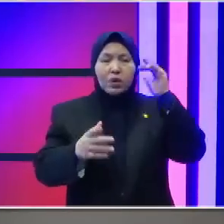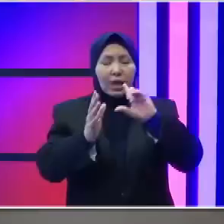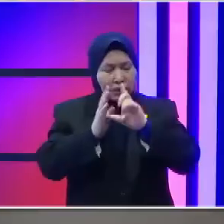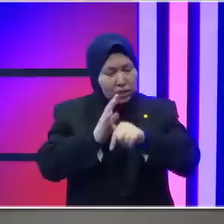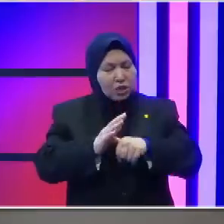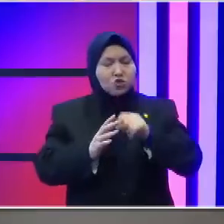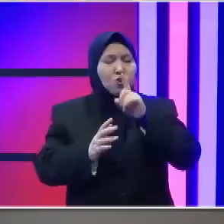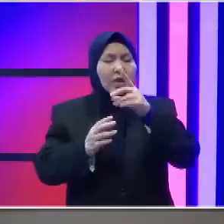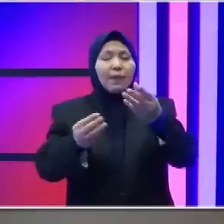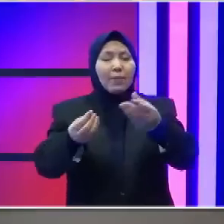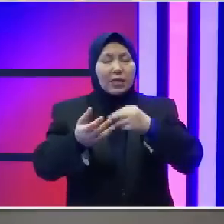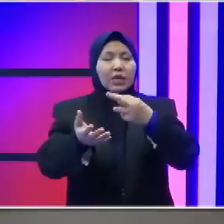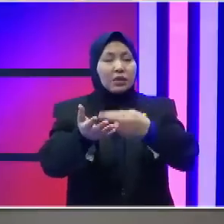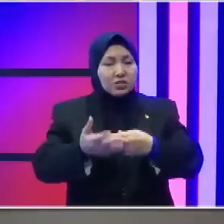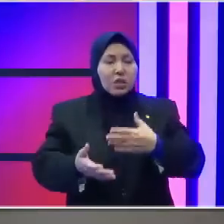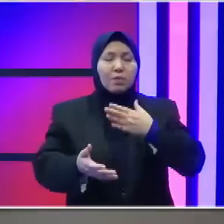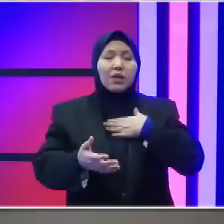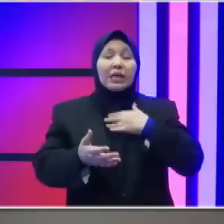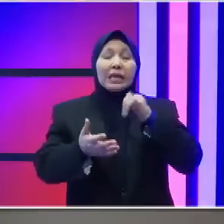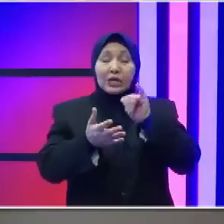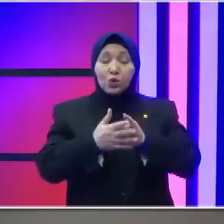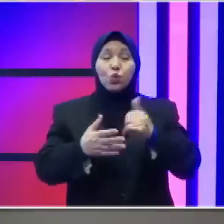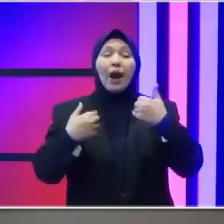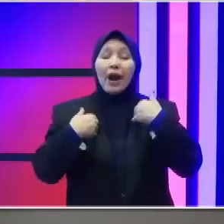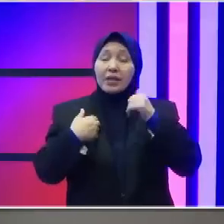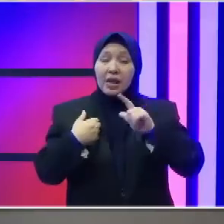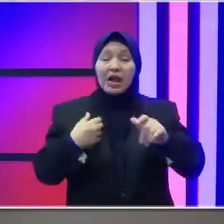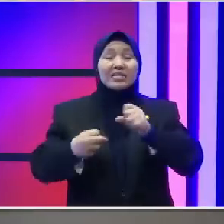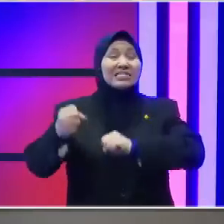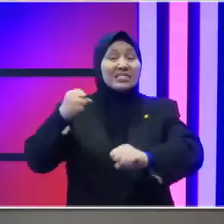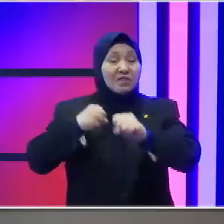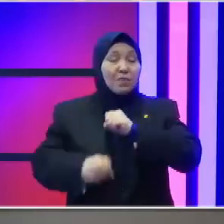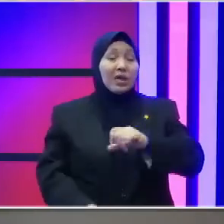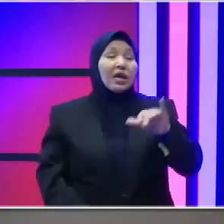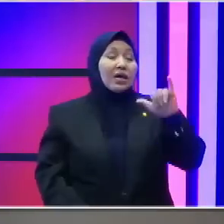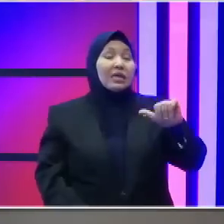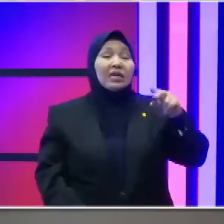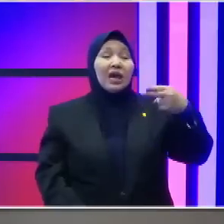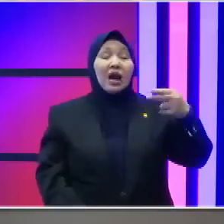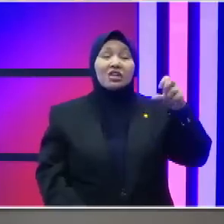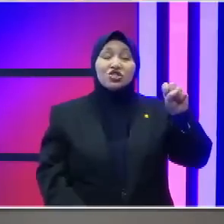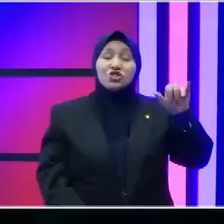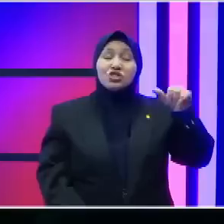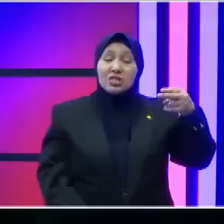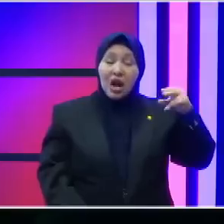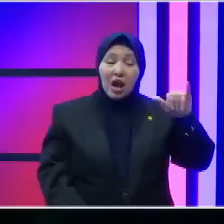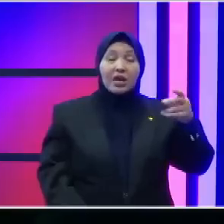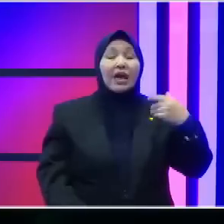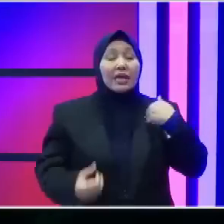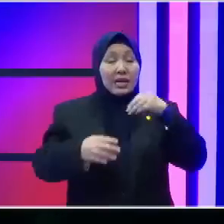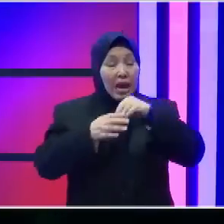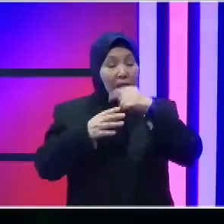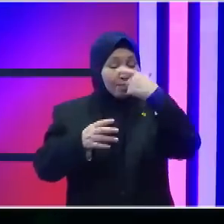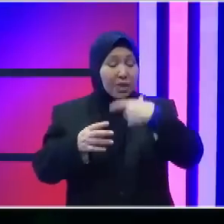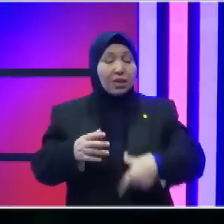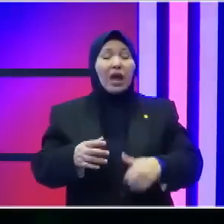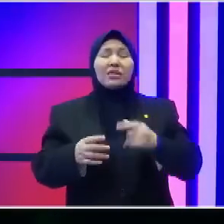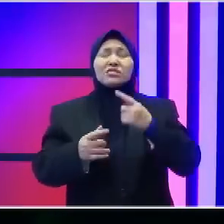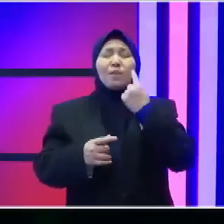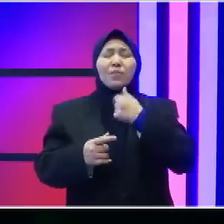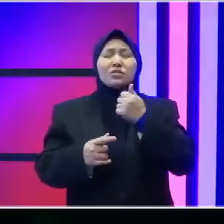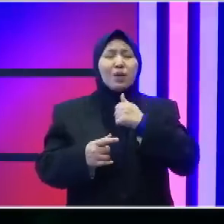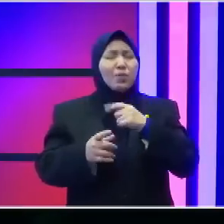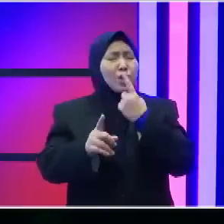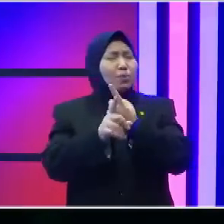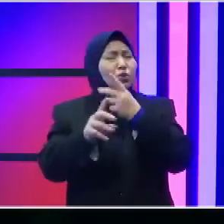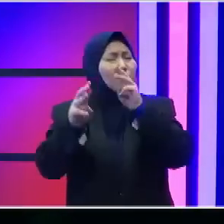akan beri rezeki kepadaku. Itu adalah sifat yakhsha yang ada dalam diri. Dan siapakah tokoh yang